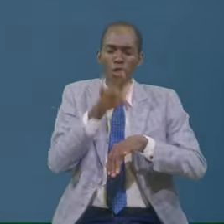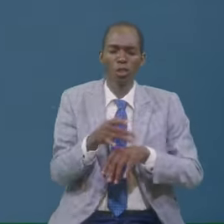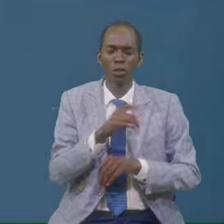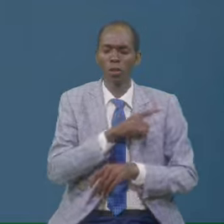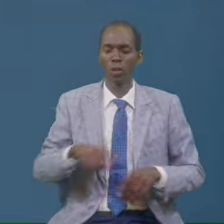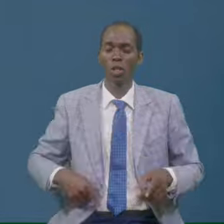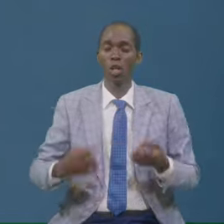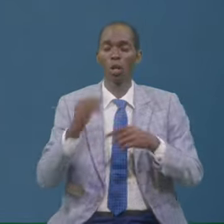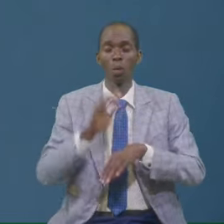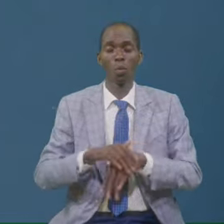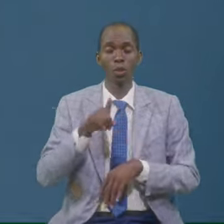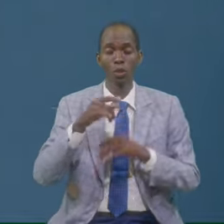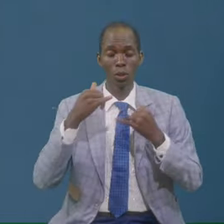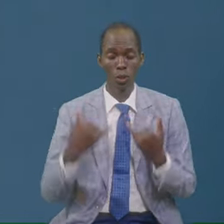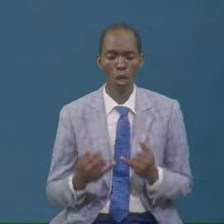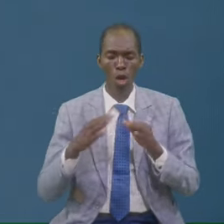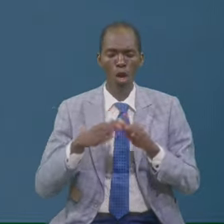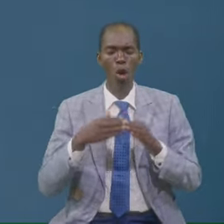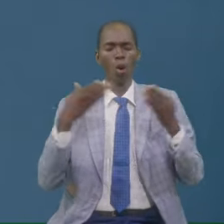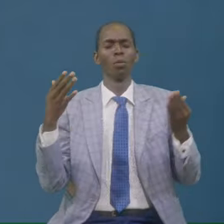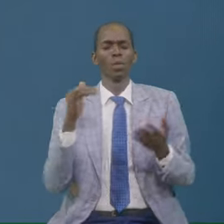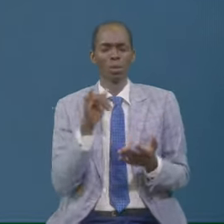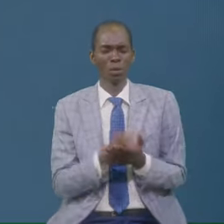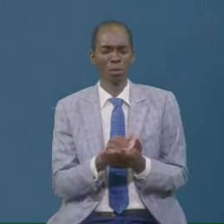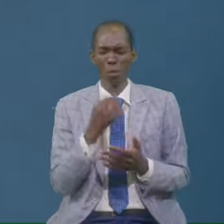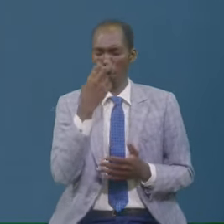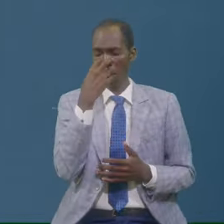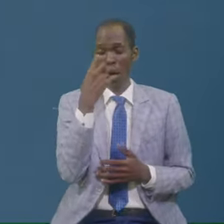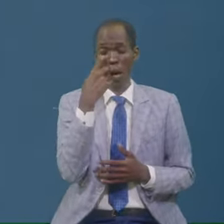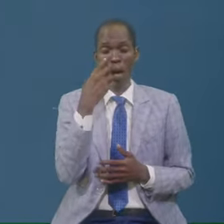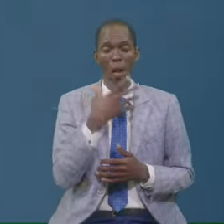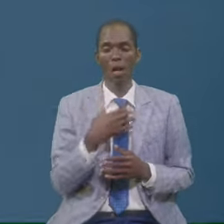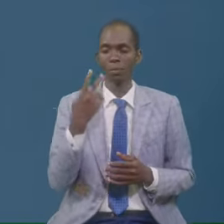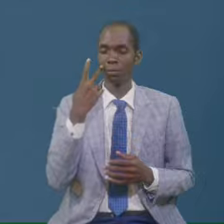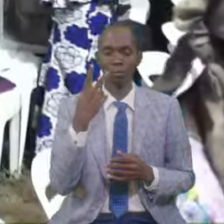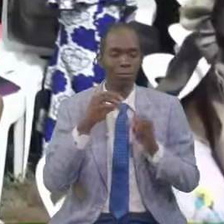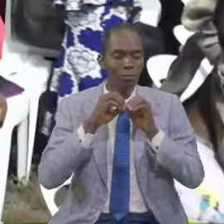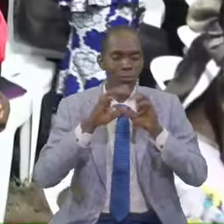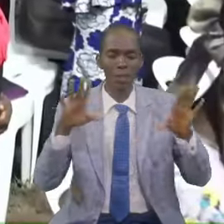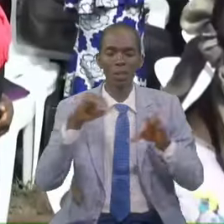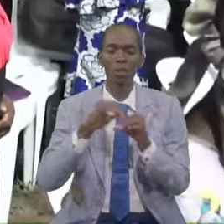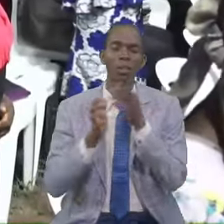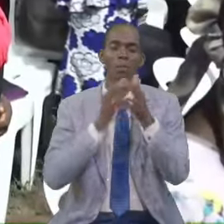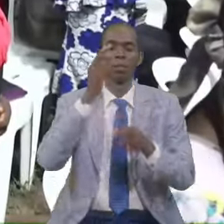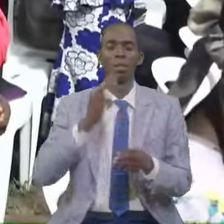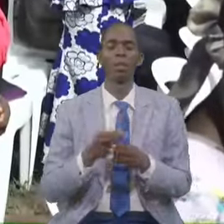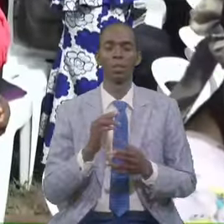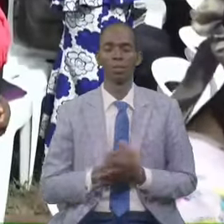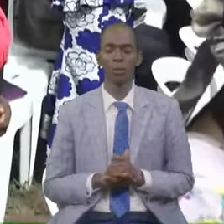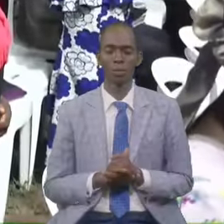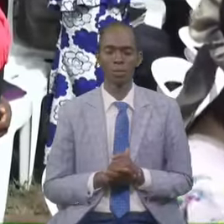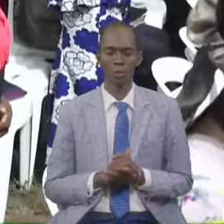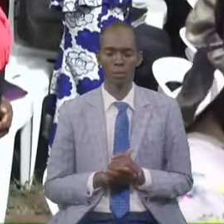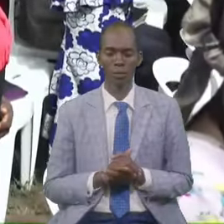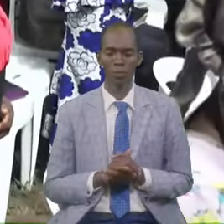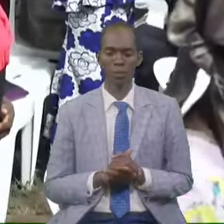now. Open those blind eyes and begin to see in Jesus name. అందులైన వారి నేత్రాల మీదకు యేసు యొక్క